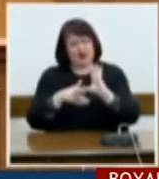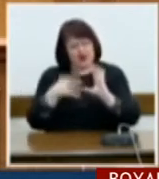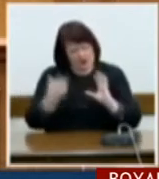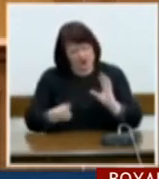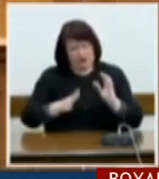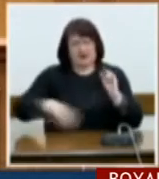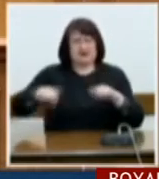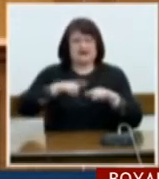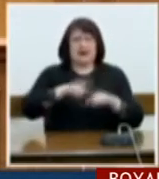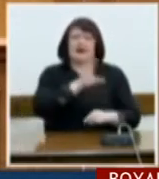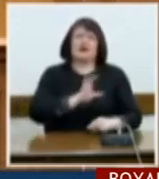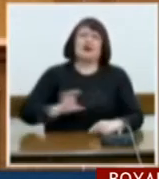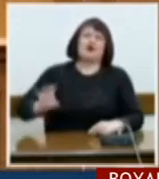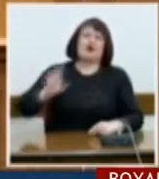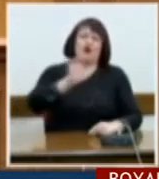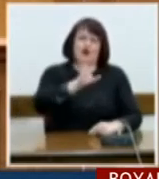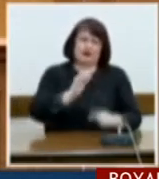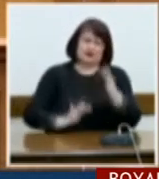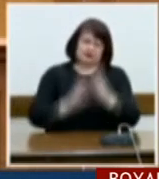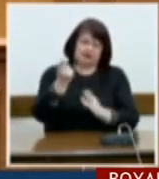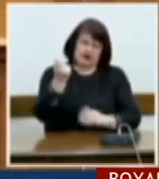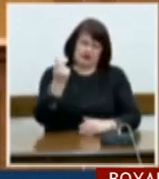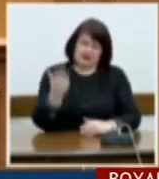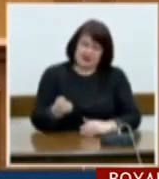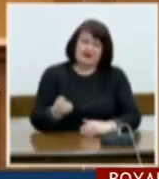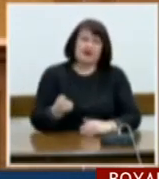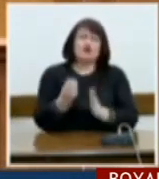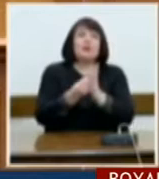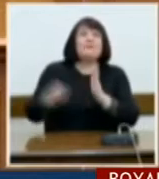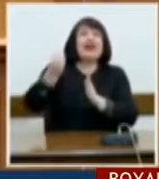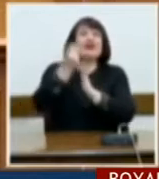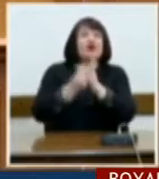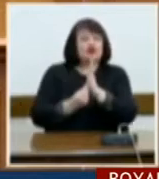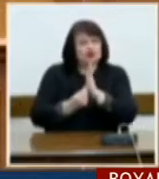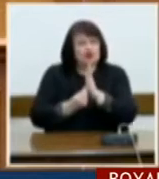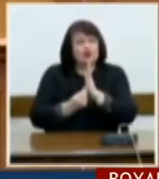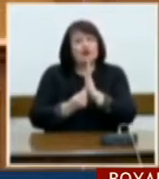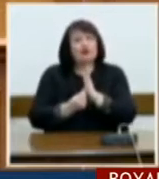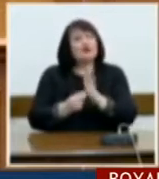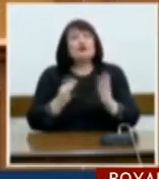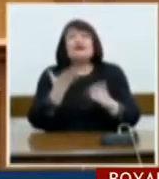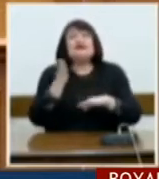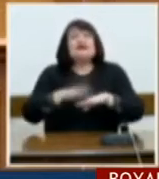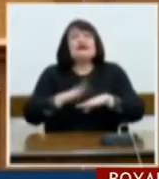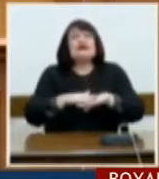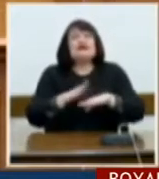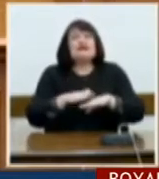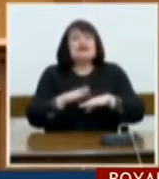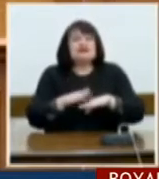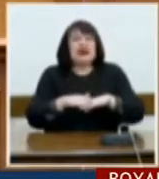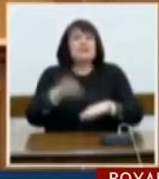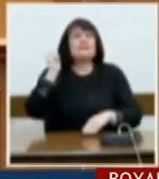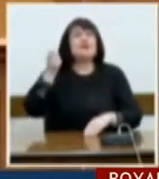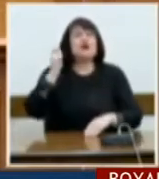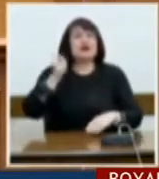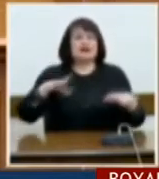όλες οι αναπτυγμένες οικονομίες, είναι αποτέλεσμα μιας εξαιρετικά χαλαρής νομισματικής πολιτικής από τις κεντρικές